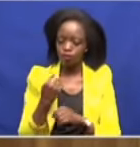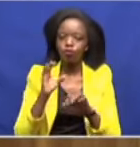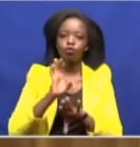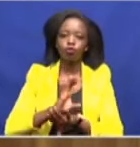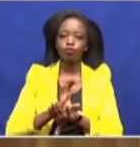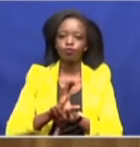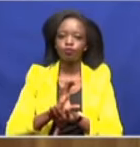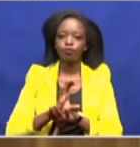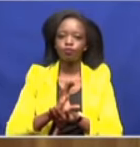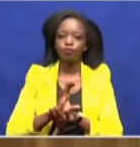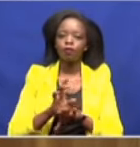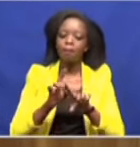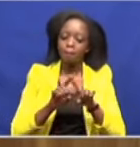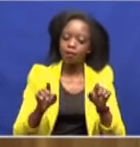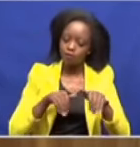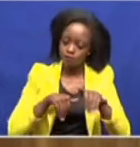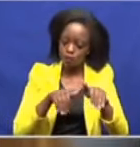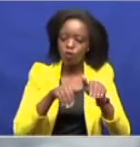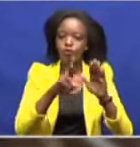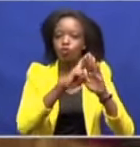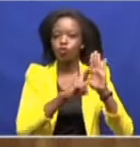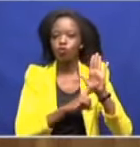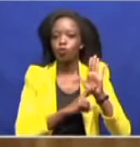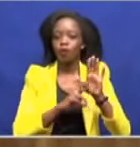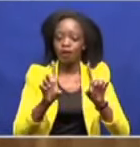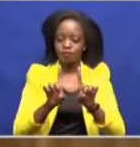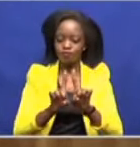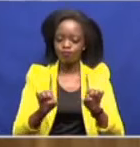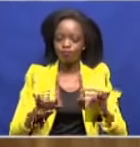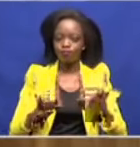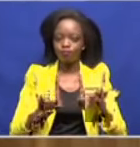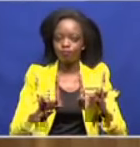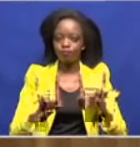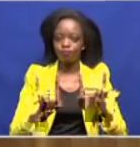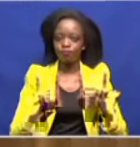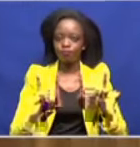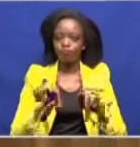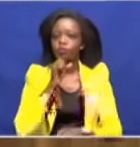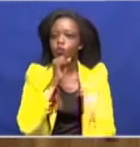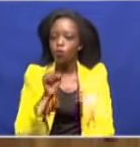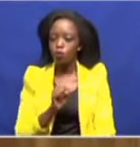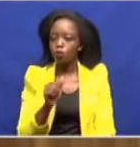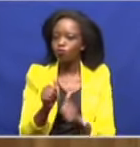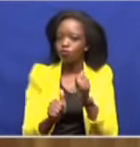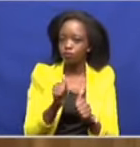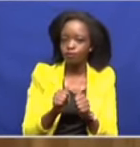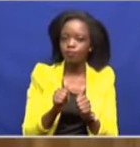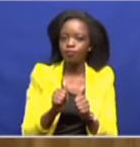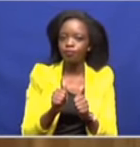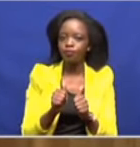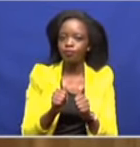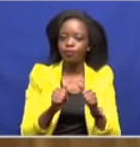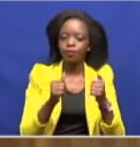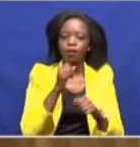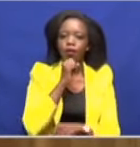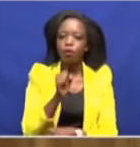kanisani, bora tuzingatie kanuni ya mita moja na nusu na umri uwe kati